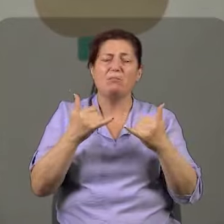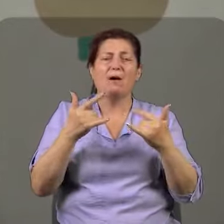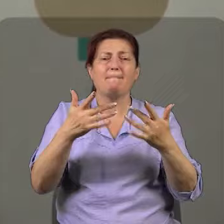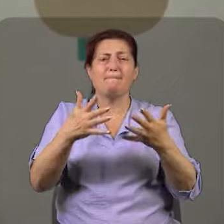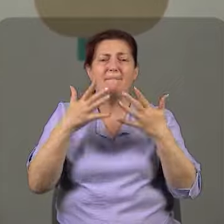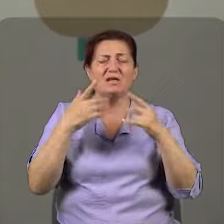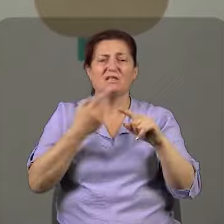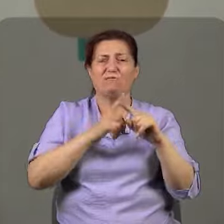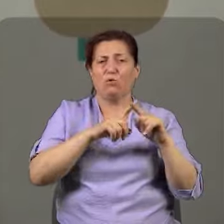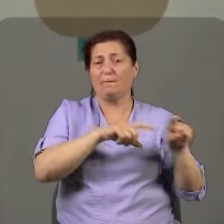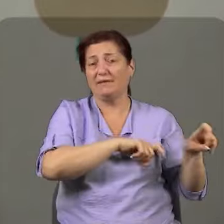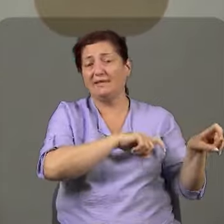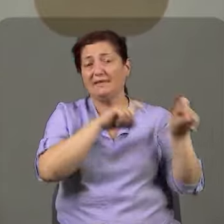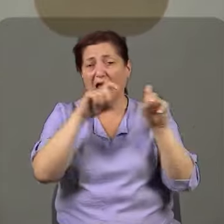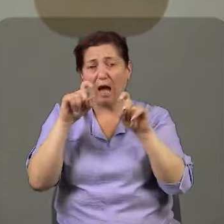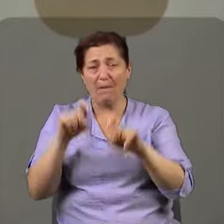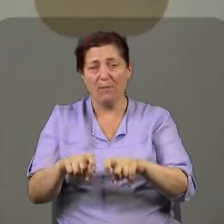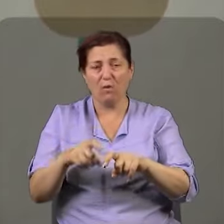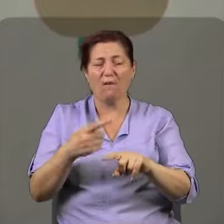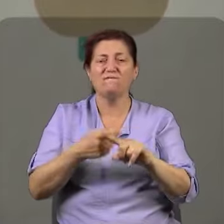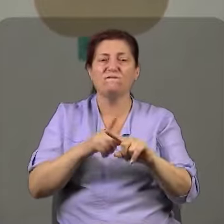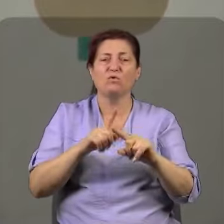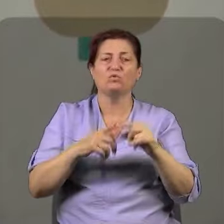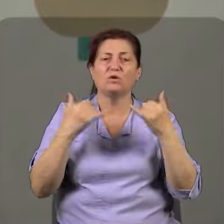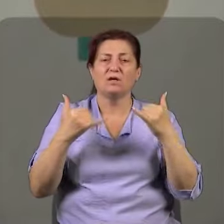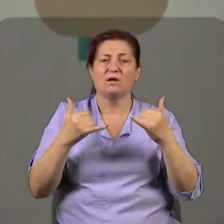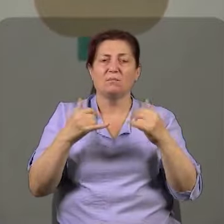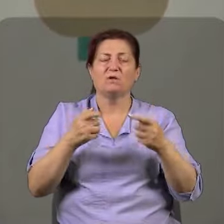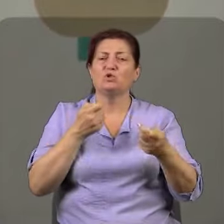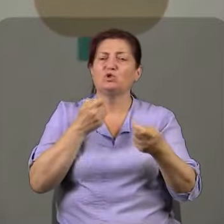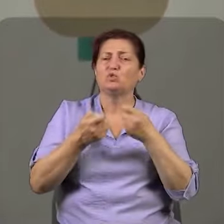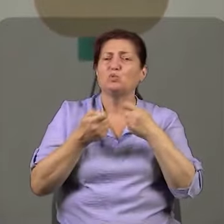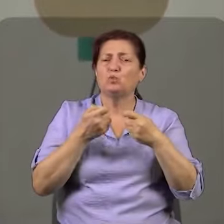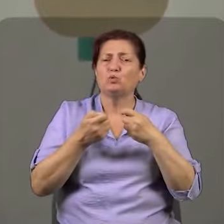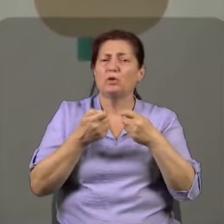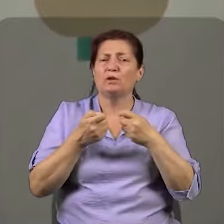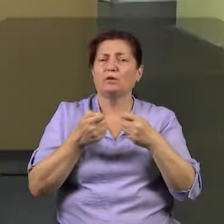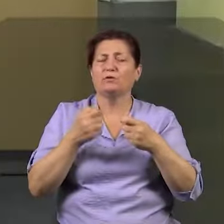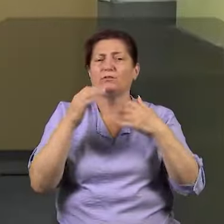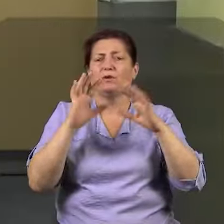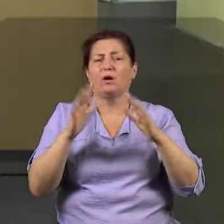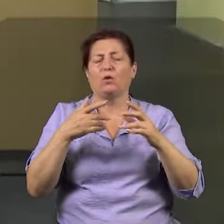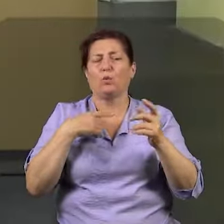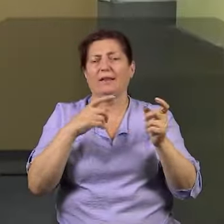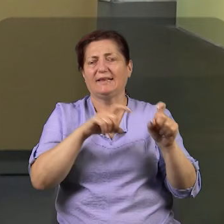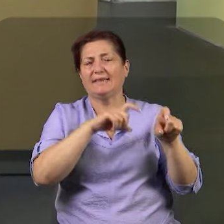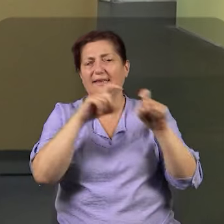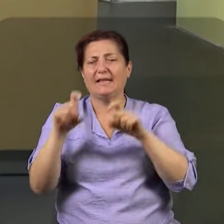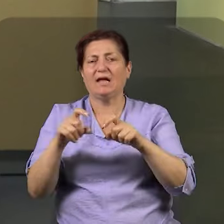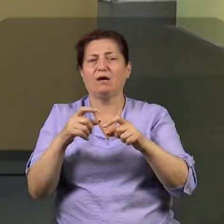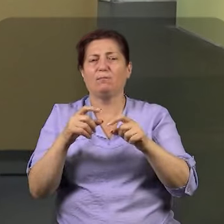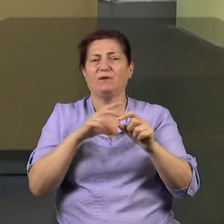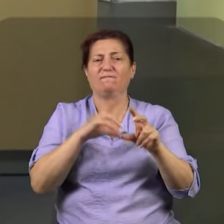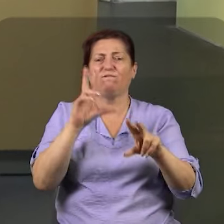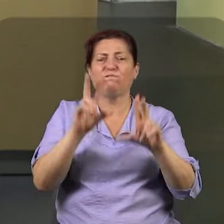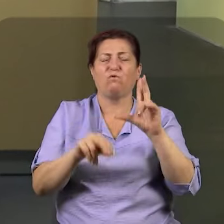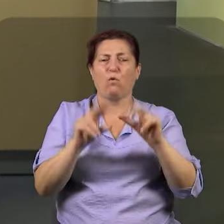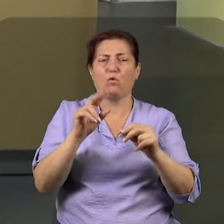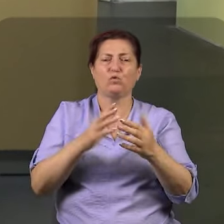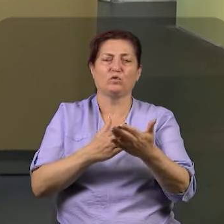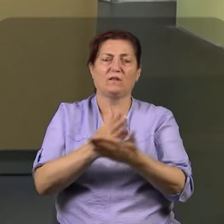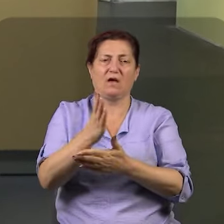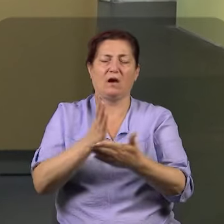պետքա տեղափոխենք, ոնց որ հիմա այտենց ինչ որ զգուշ ենք մոտենում, հա, կարող է տեղափոխում ենք որոշ նախագծեր, որը իրականում